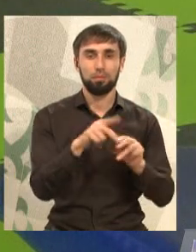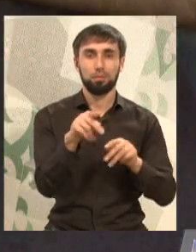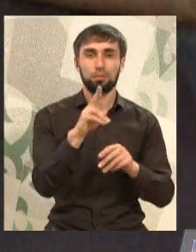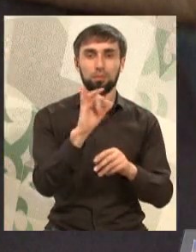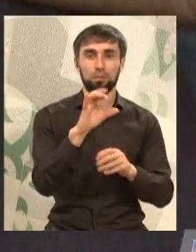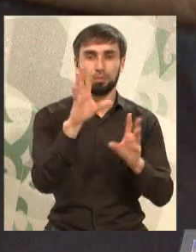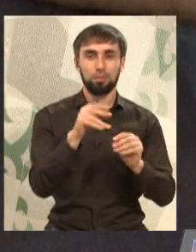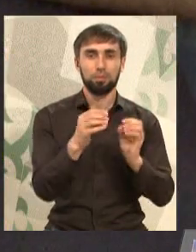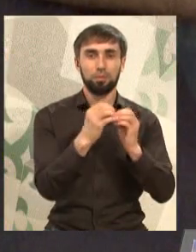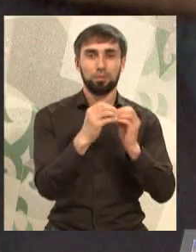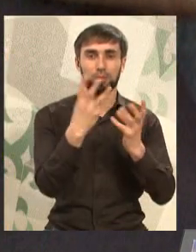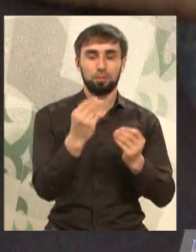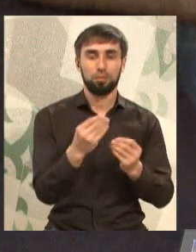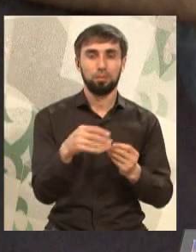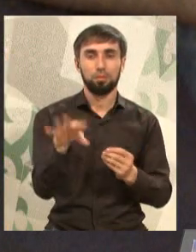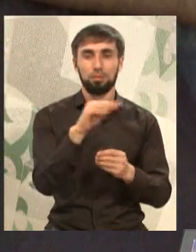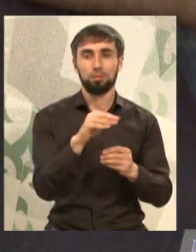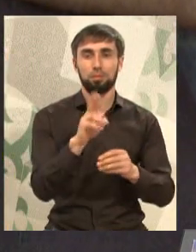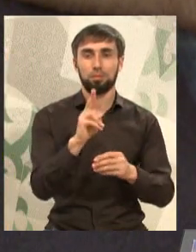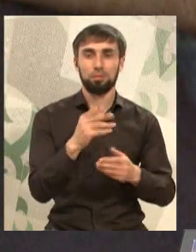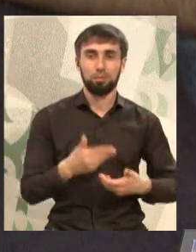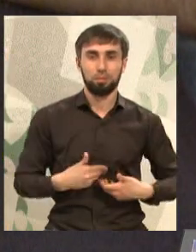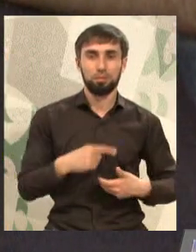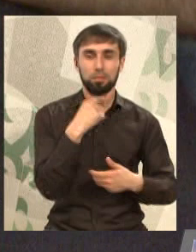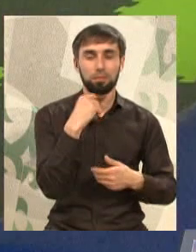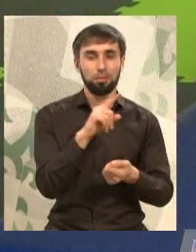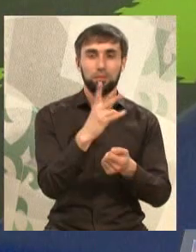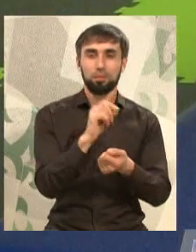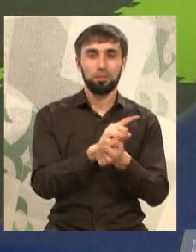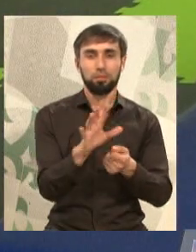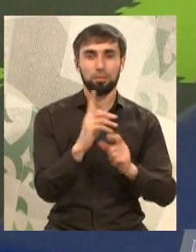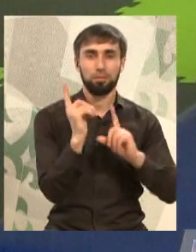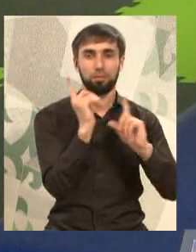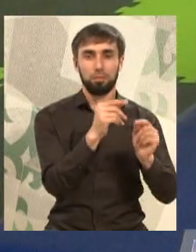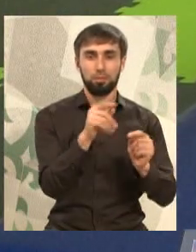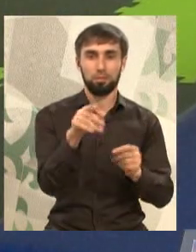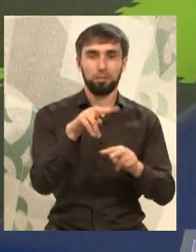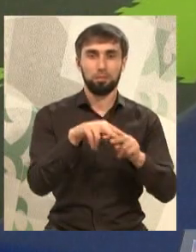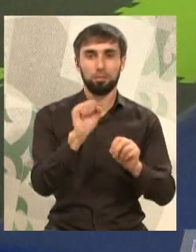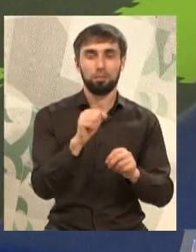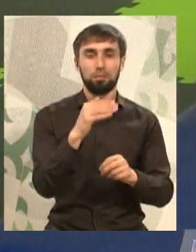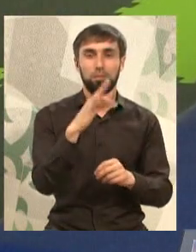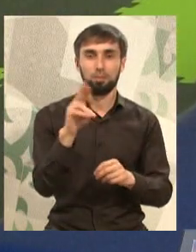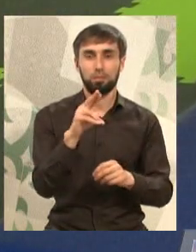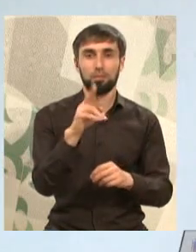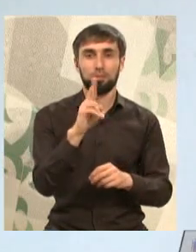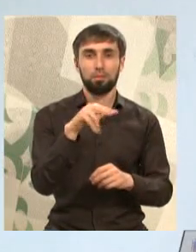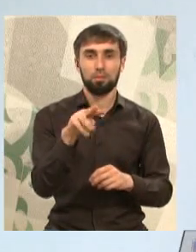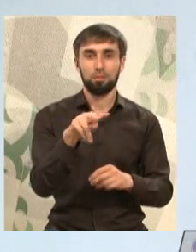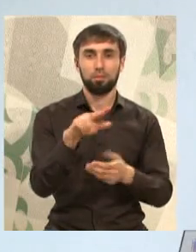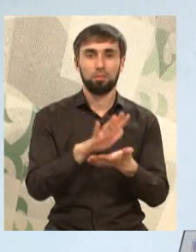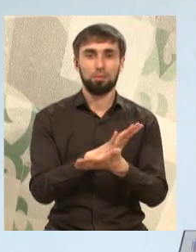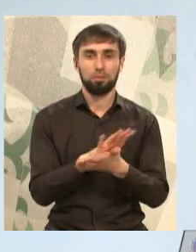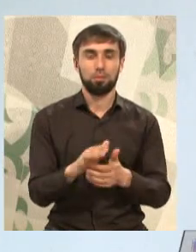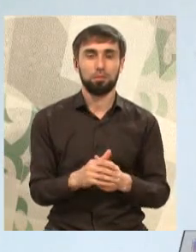жителям Ингушетии не обязательно выезжать за пределы республики, поскольку пройти терапию можно на базе фонда, причем абсолютно бесплатно. Фонд